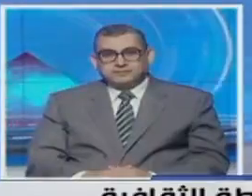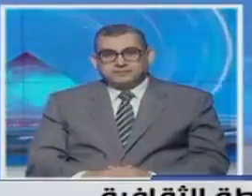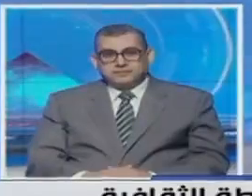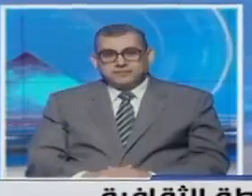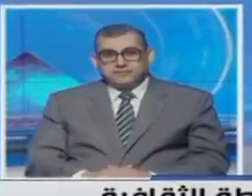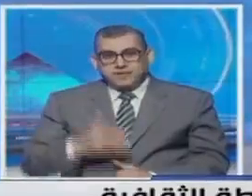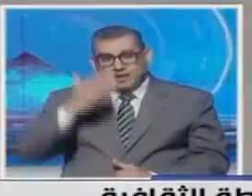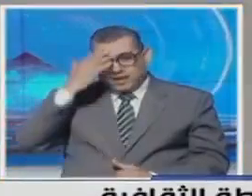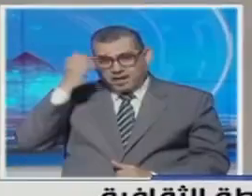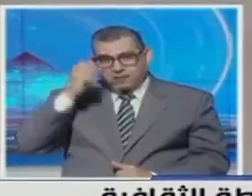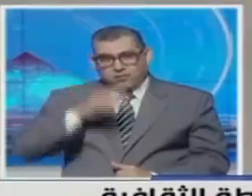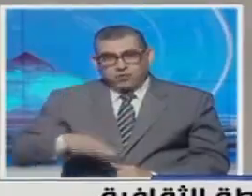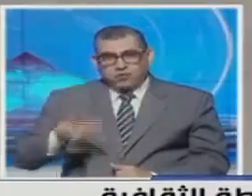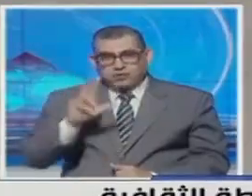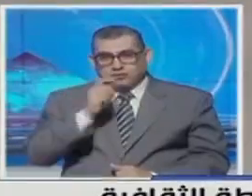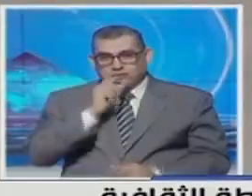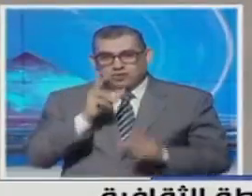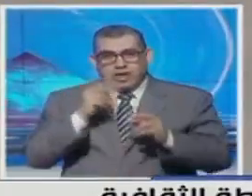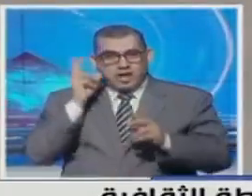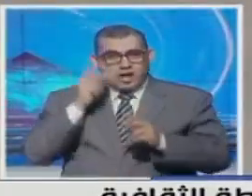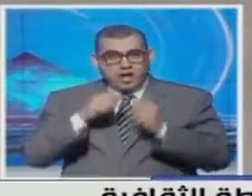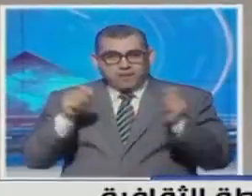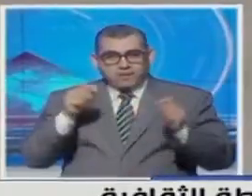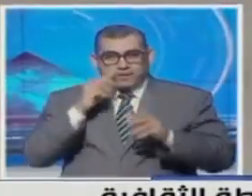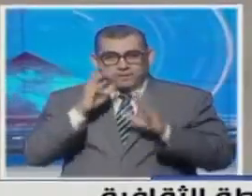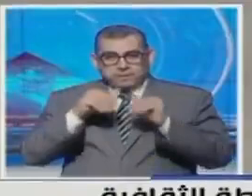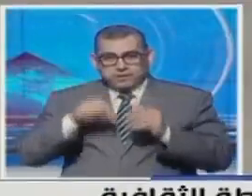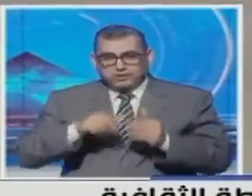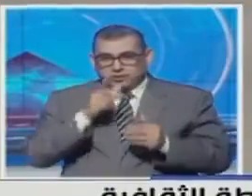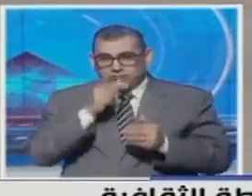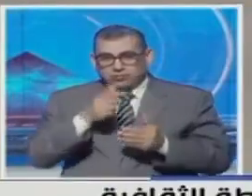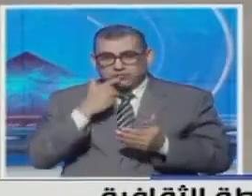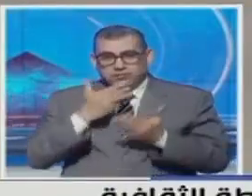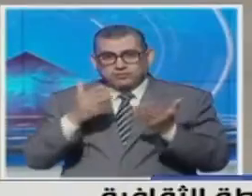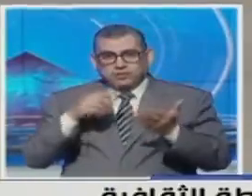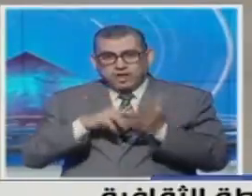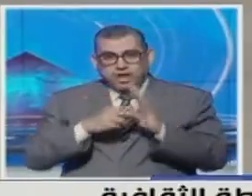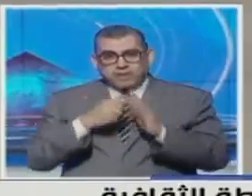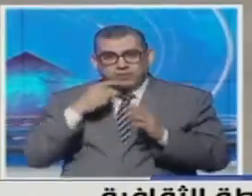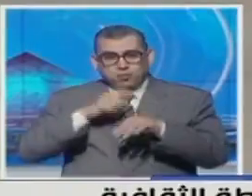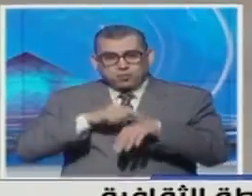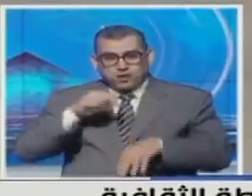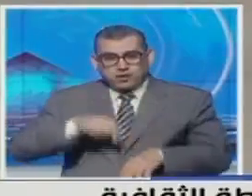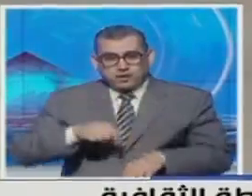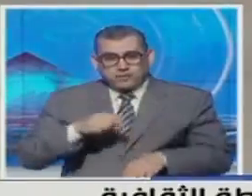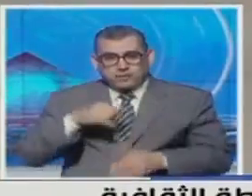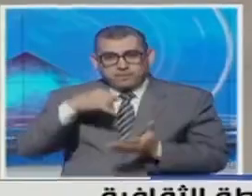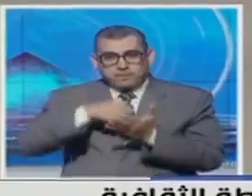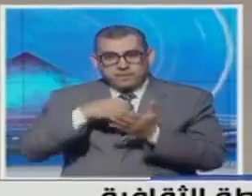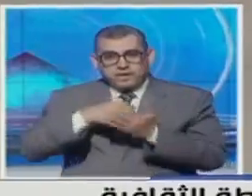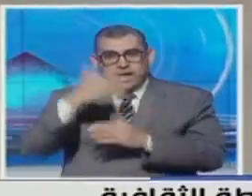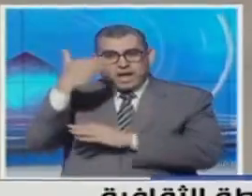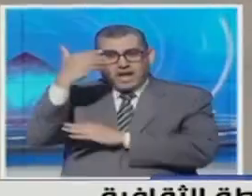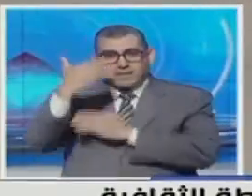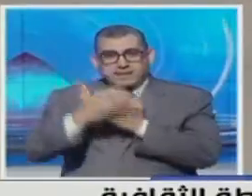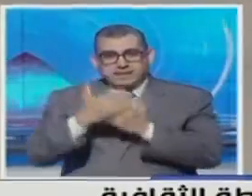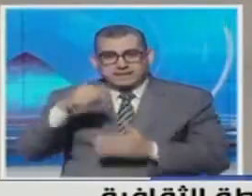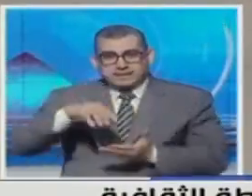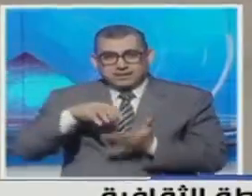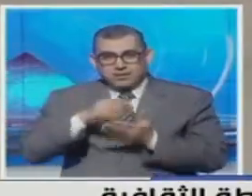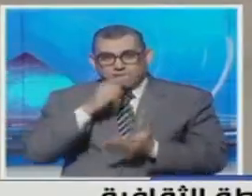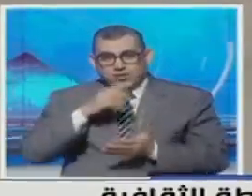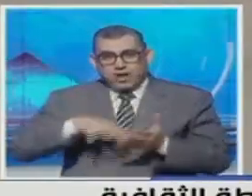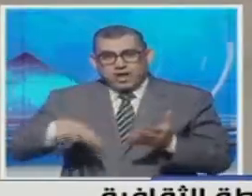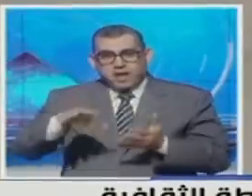تحياتي شيراز إلى كل مشاهدي نشرة أخبار مصر في هذا الوقت من مدينة العالمين الجديدة، ومن